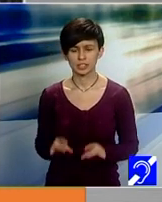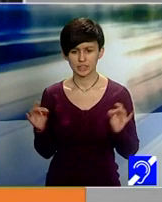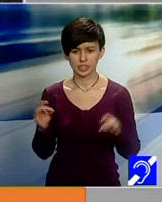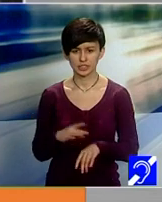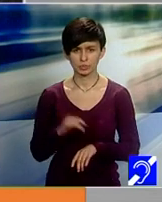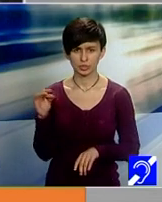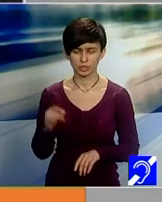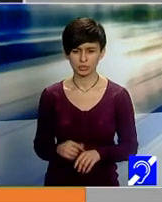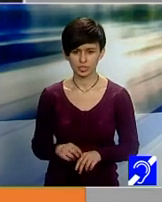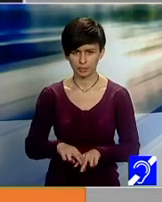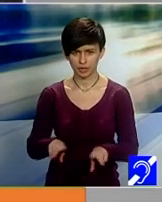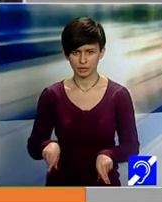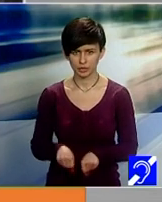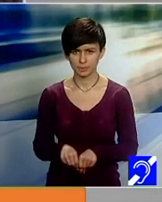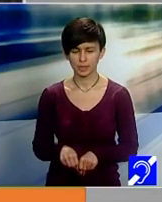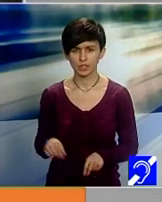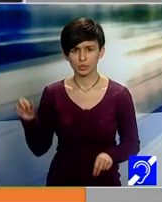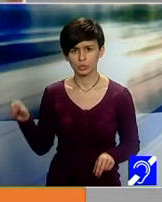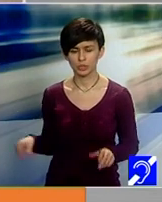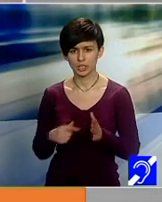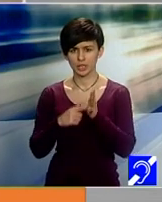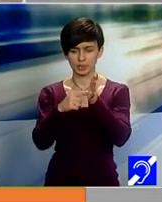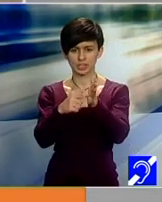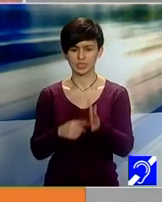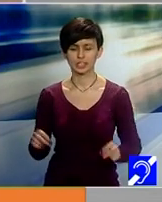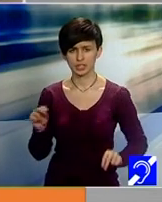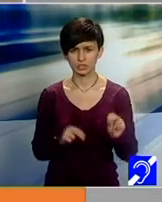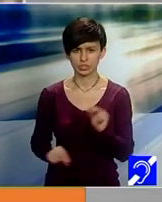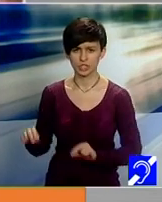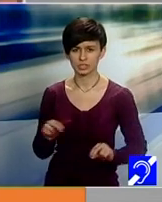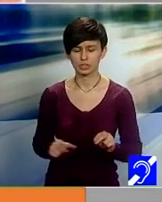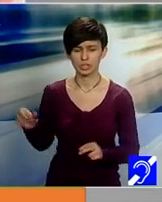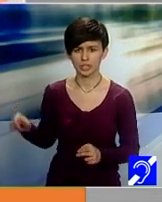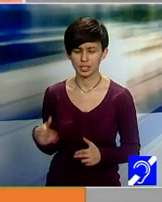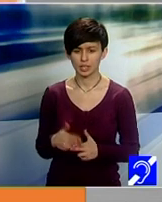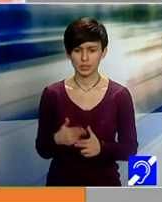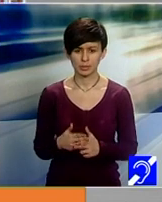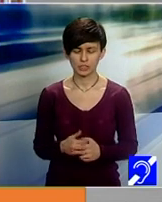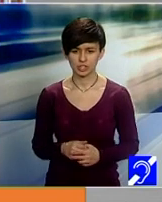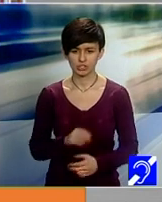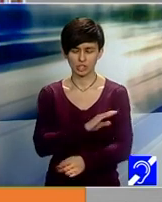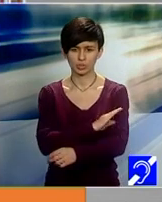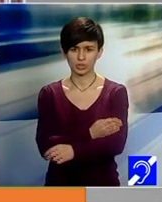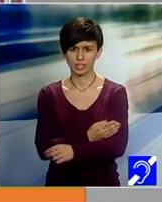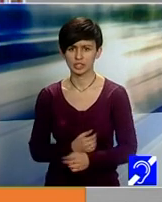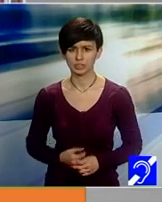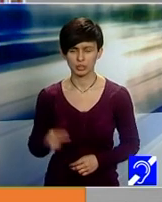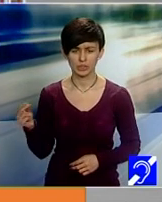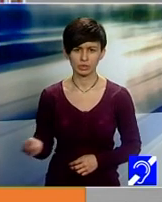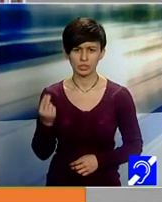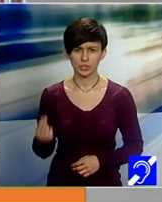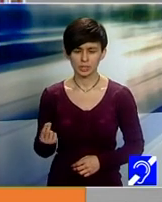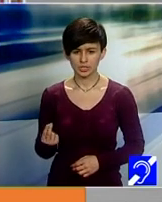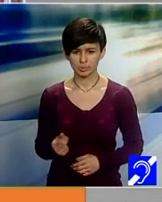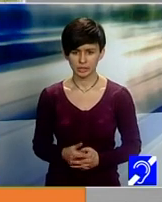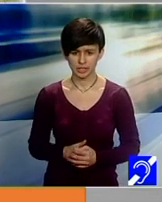refer și noi, reprezentanții asociațiilor de pacienți și autoritățile, să găsim o soluție de îmbunătățire a Ordinului 75